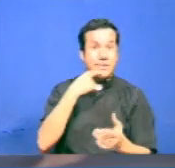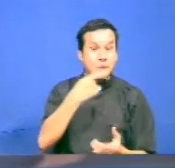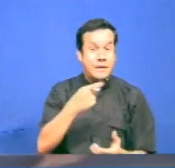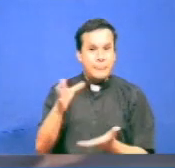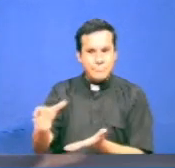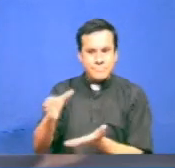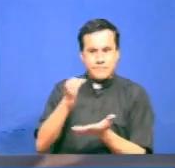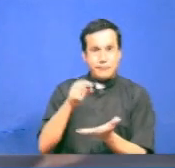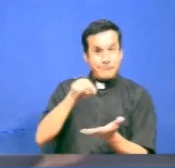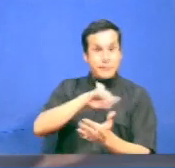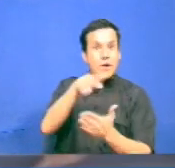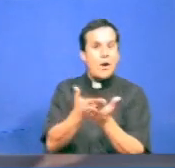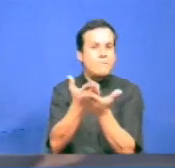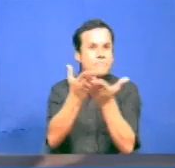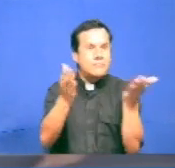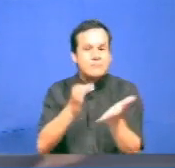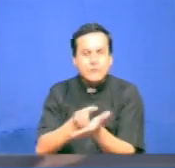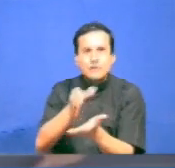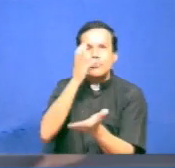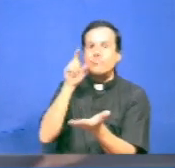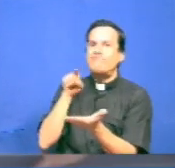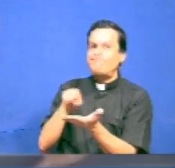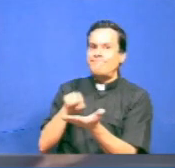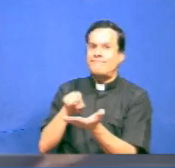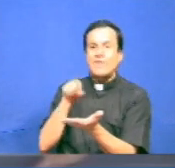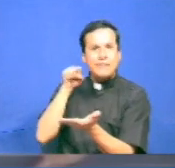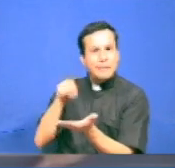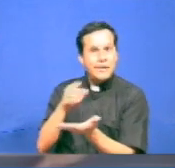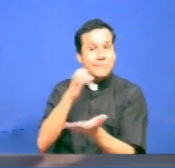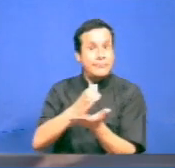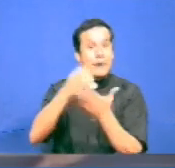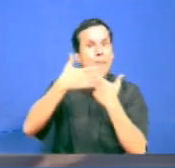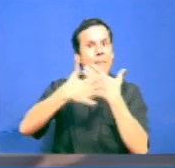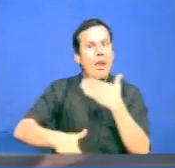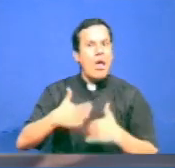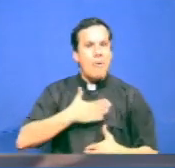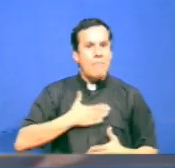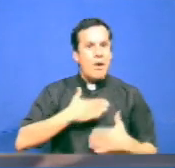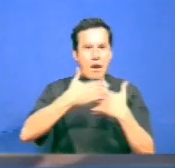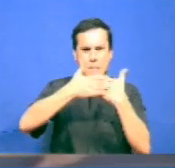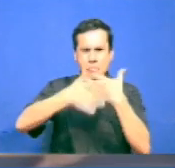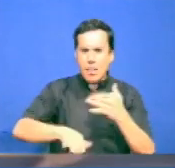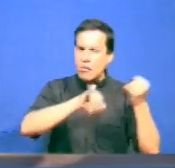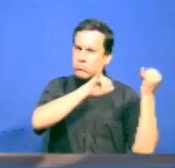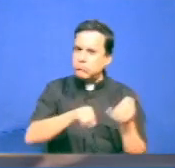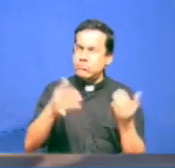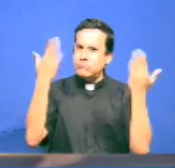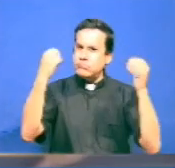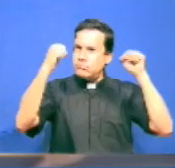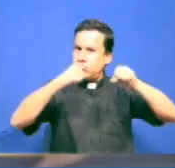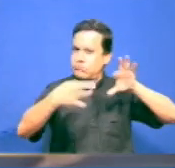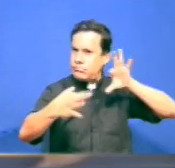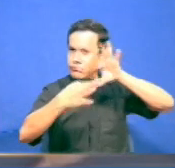akisema, twaeni mnywe wote, hiki ni kikombe cha damu yangu, damu ya agano jipya la